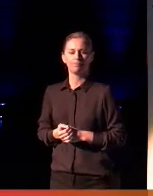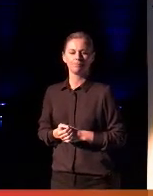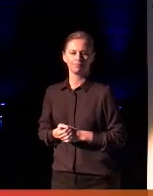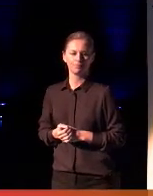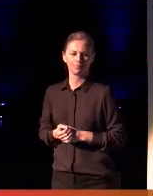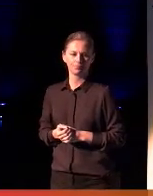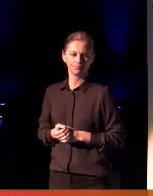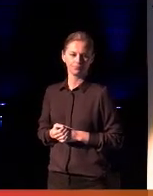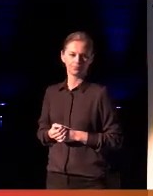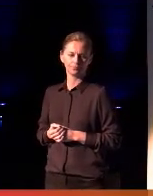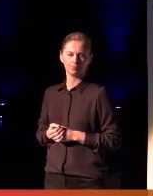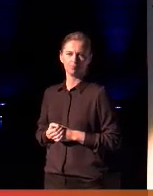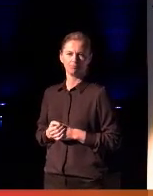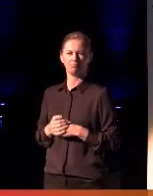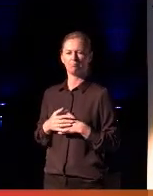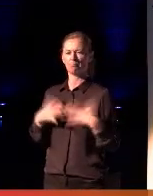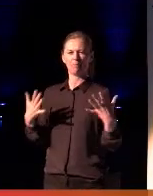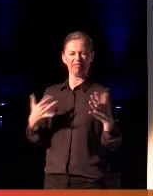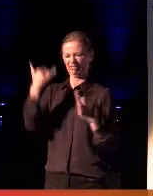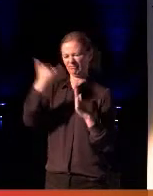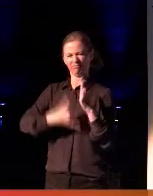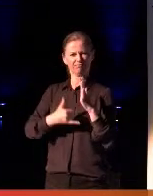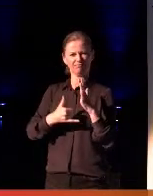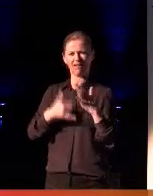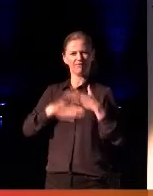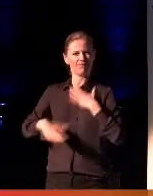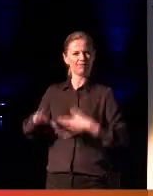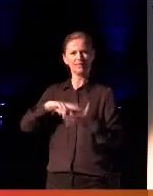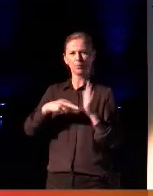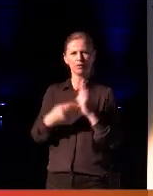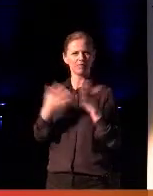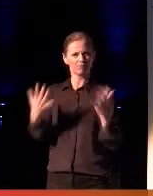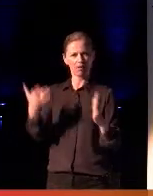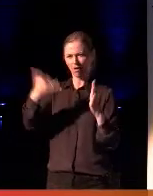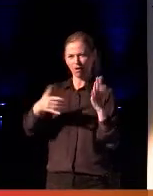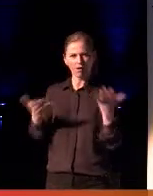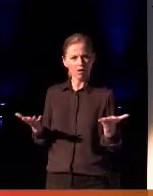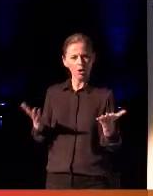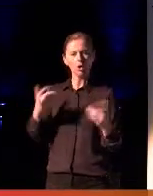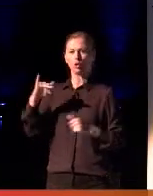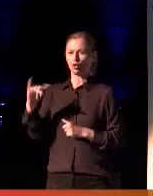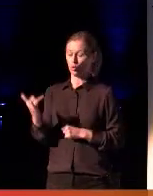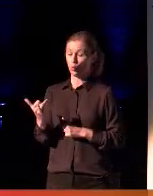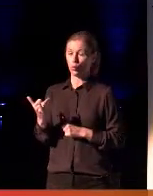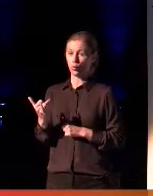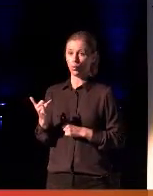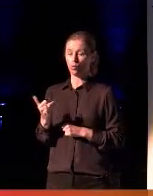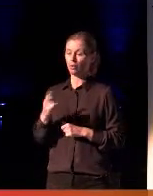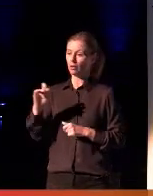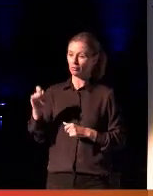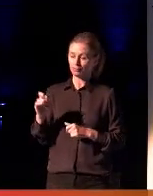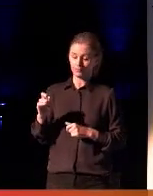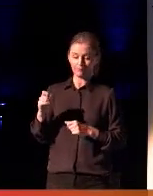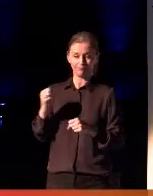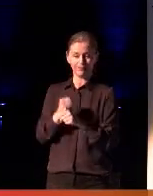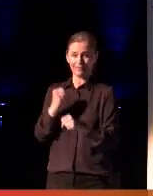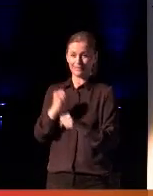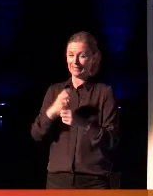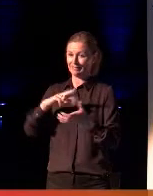Så, hva i all verden egentlig velferdsteknologi? Det en rask og rivende